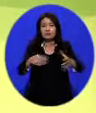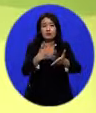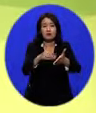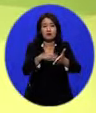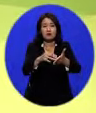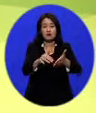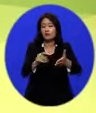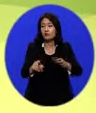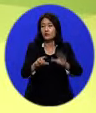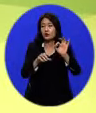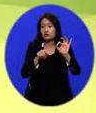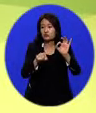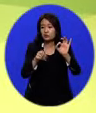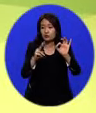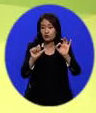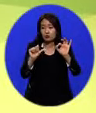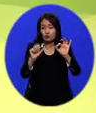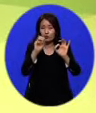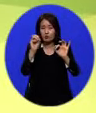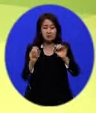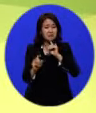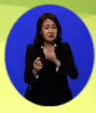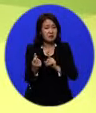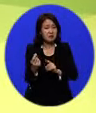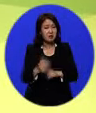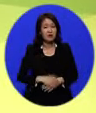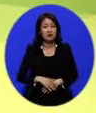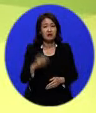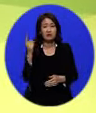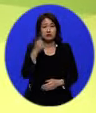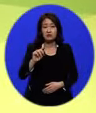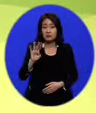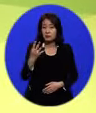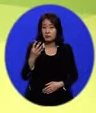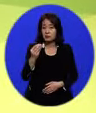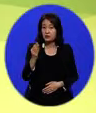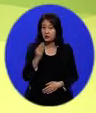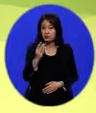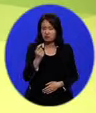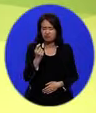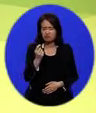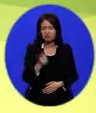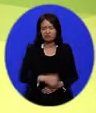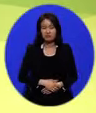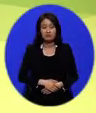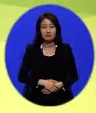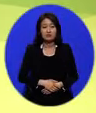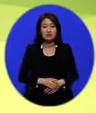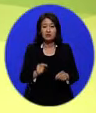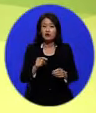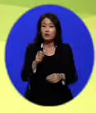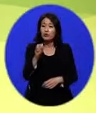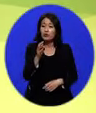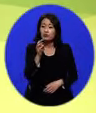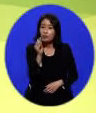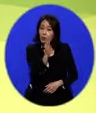인구가 0.25%도 안 된다고 합니다. 다시 말하면, 1,400만? 네. 약간. 네, 오차는 좀 날 수